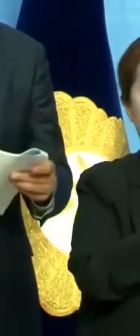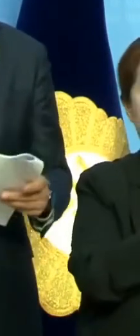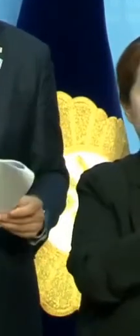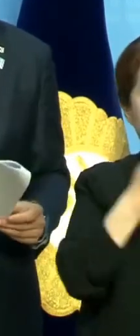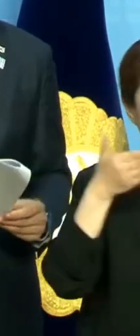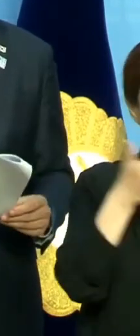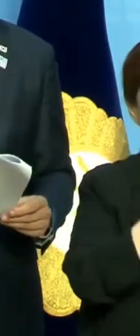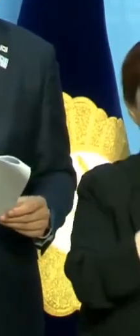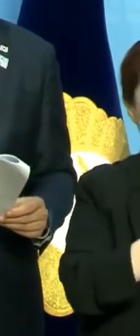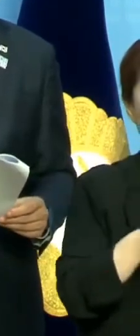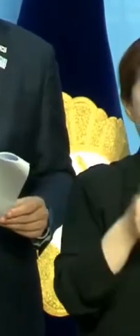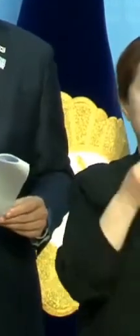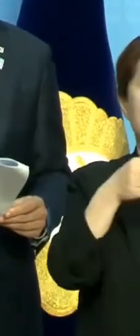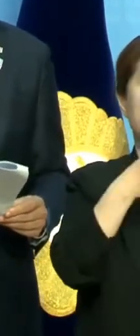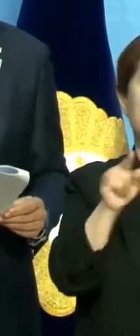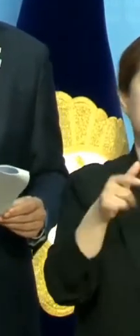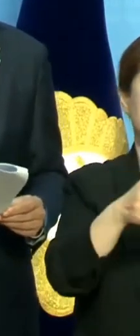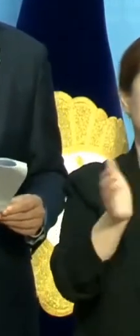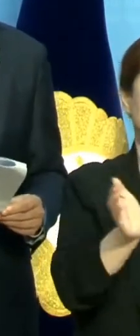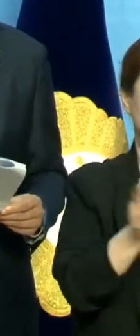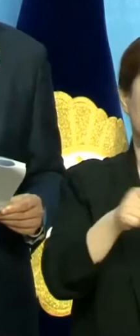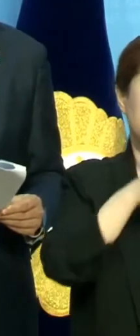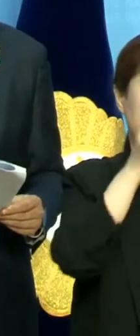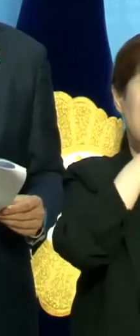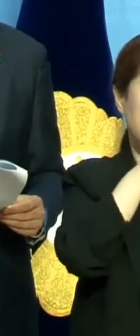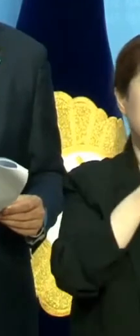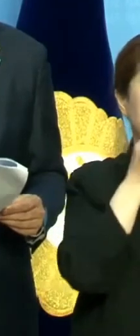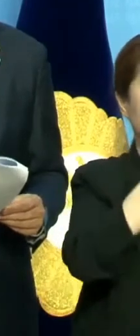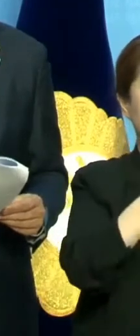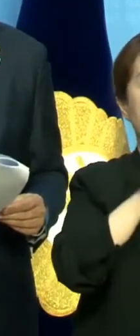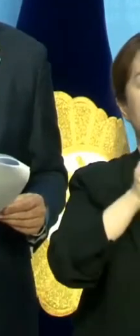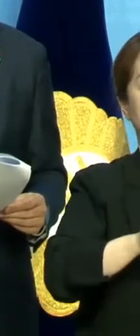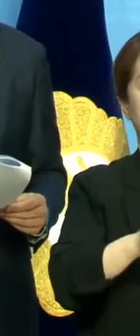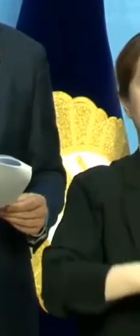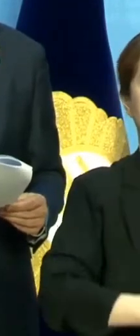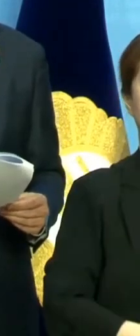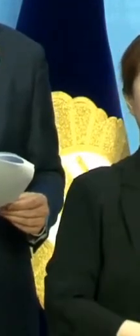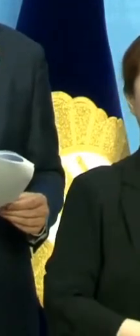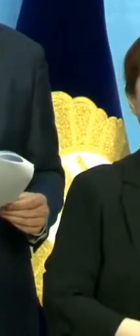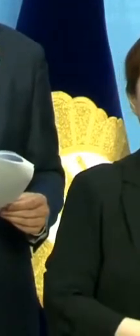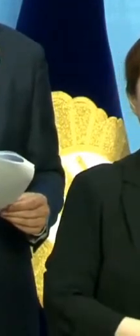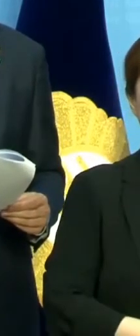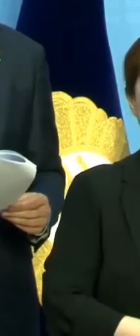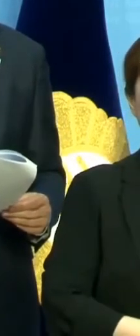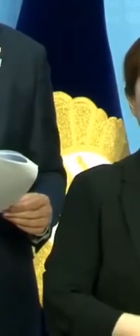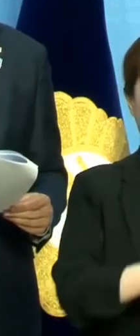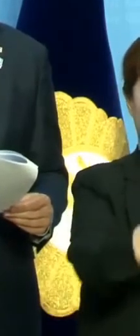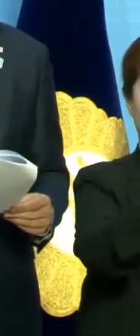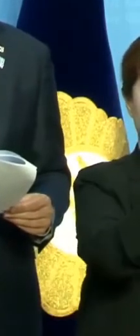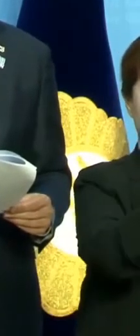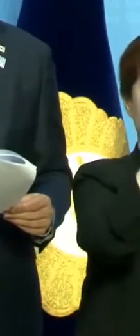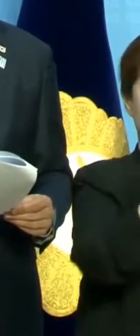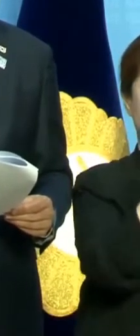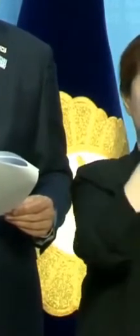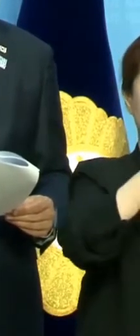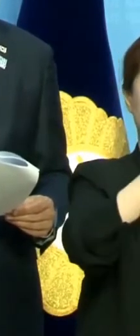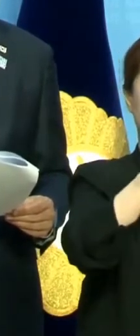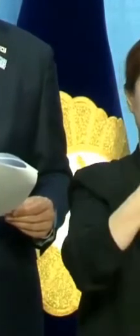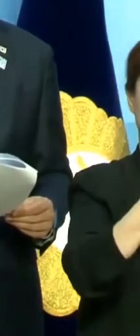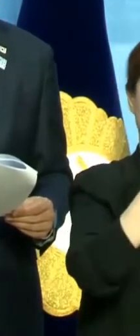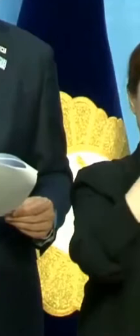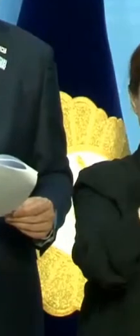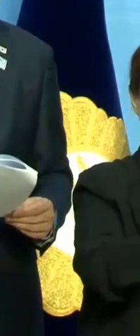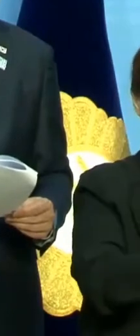한 현대건설 구단의 비열하게 짝이 없는 사기 행각이었습니다. 첫 번째, 고유민 선수는